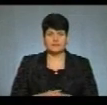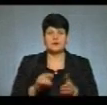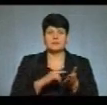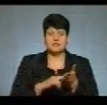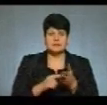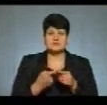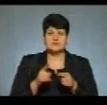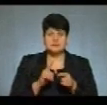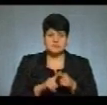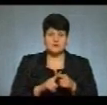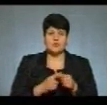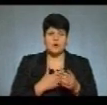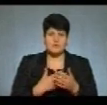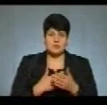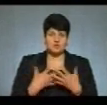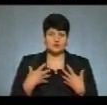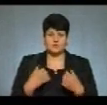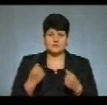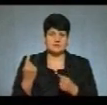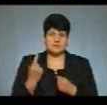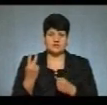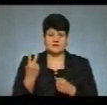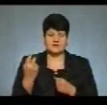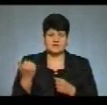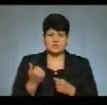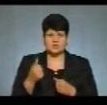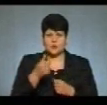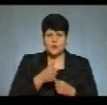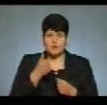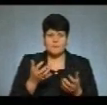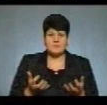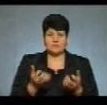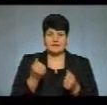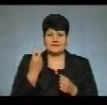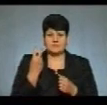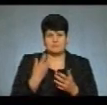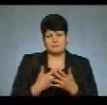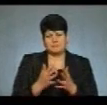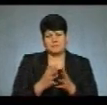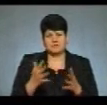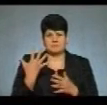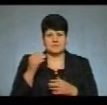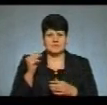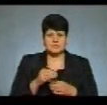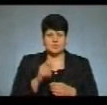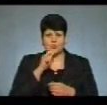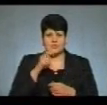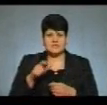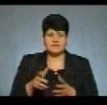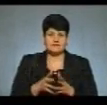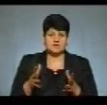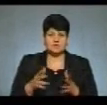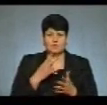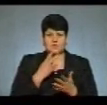Зазначу, за даними Центру громадського здоров'я, за перші два тижні року кір підхопили понад 5 тисяч українців. Найвищі показники були